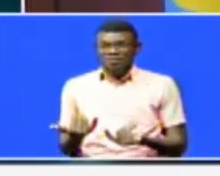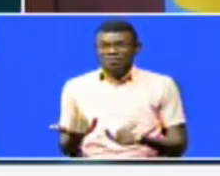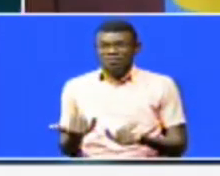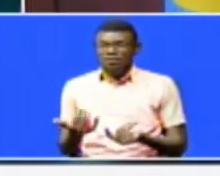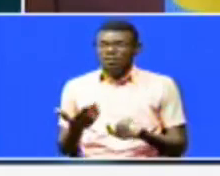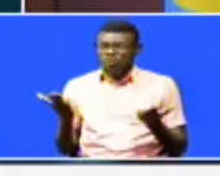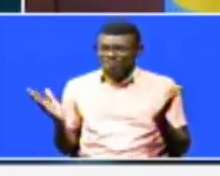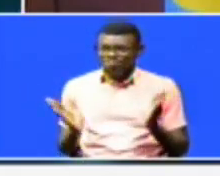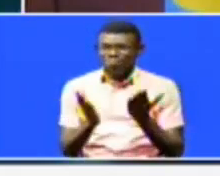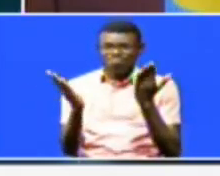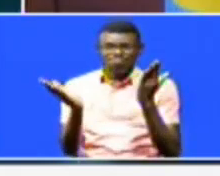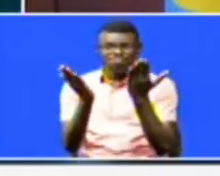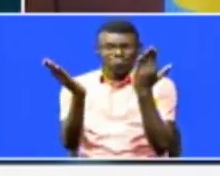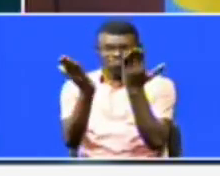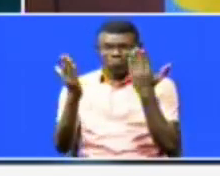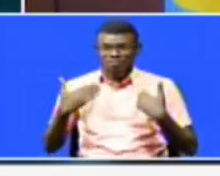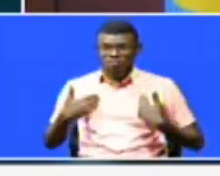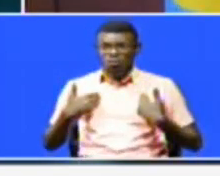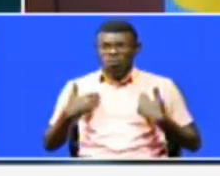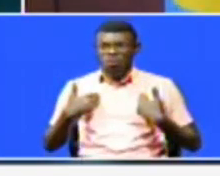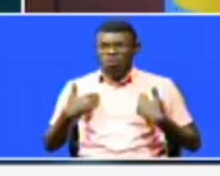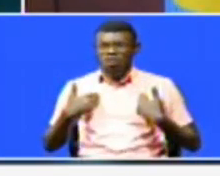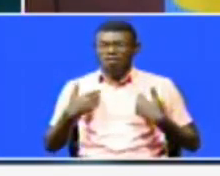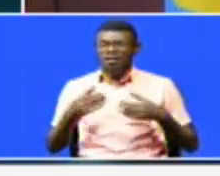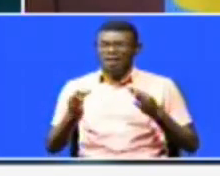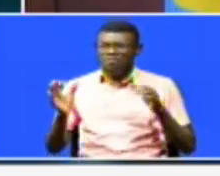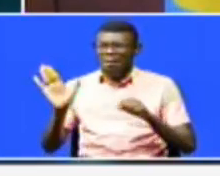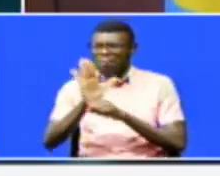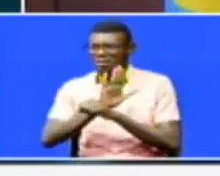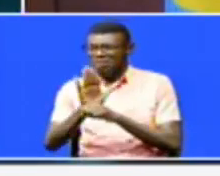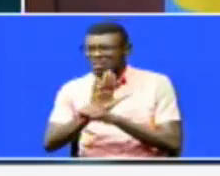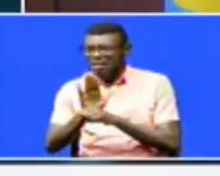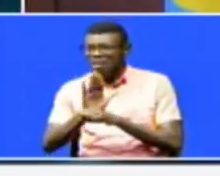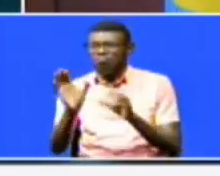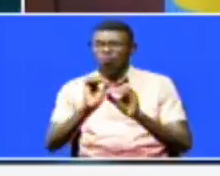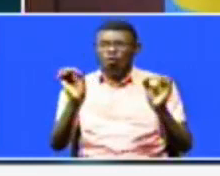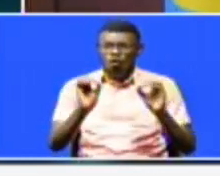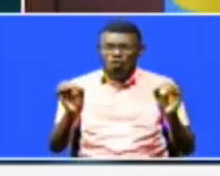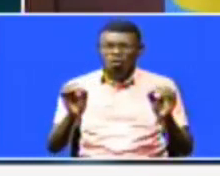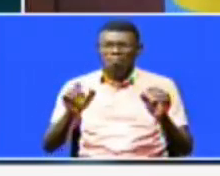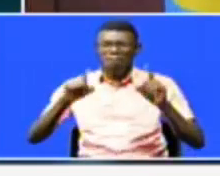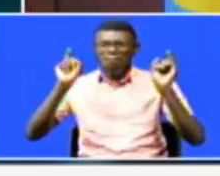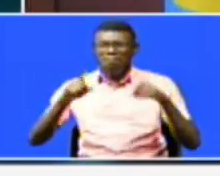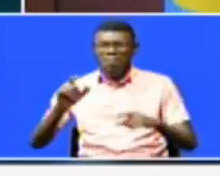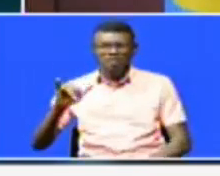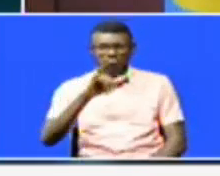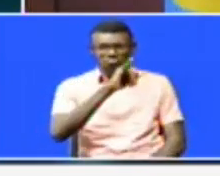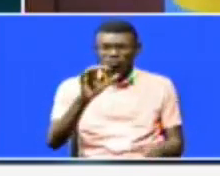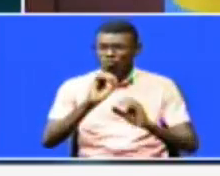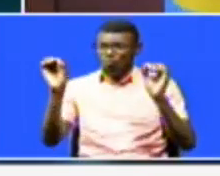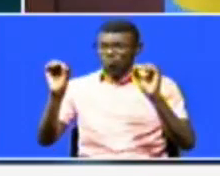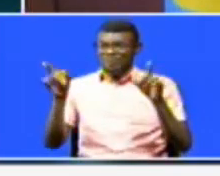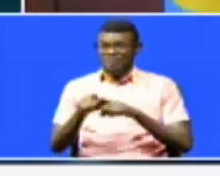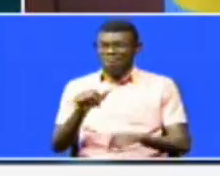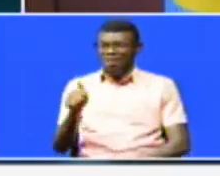na kuwashauri wananchi ambao hawana shughuli za lazima sana za kutembelea nchi hizo pamoja na maeneo